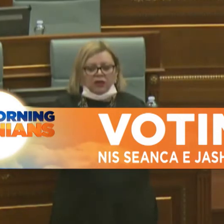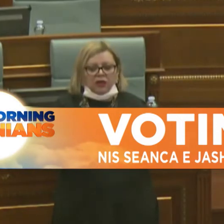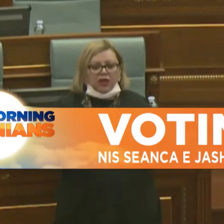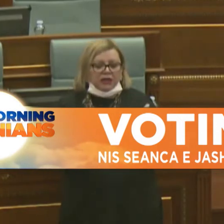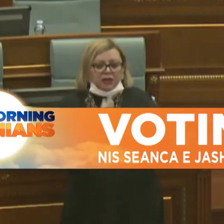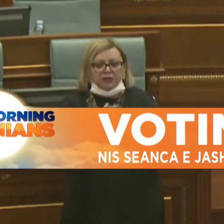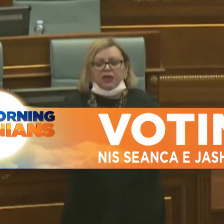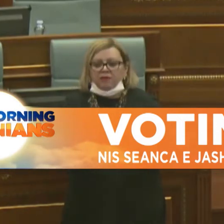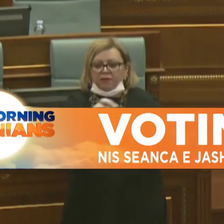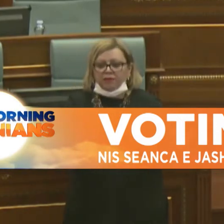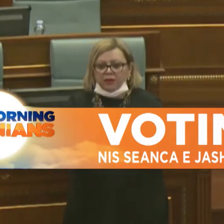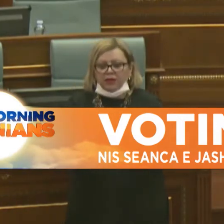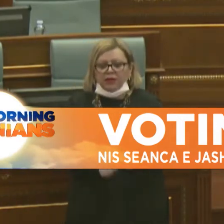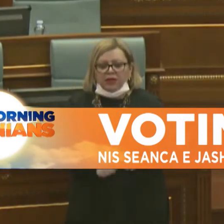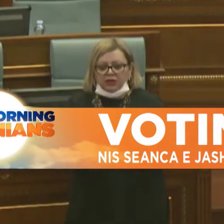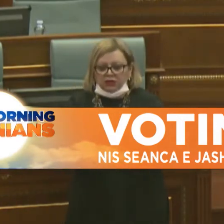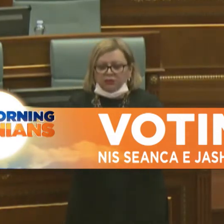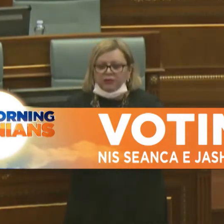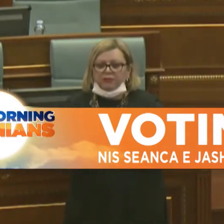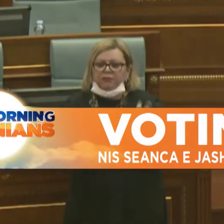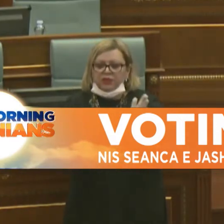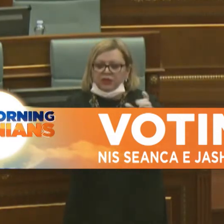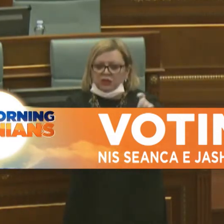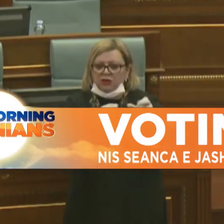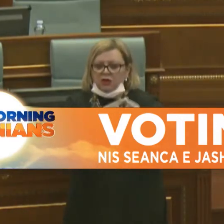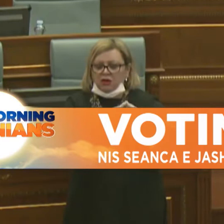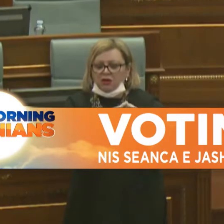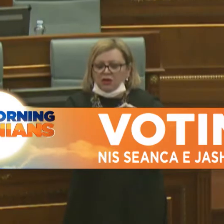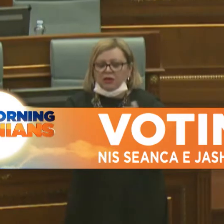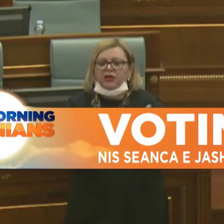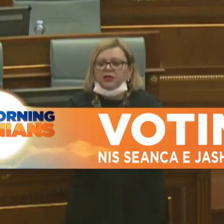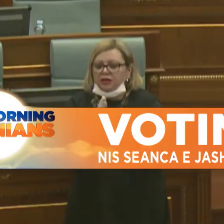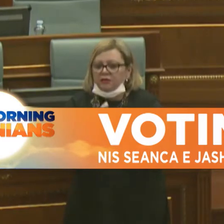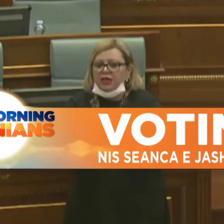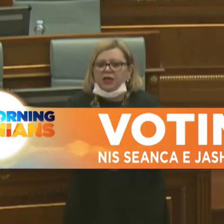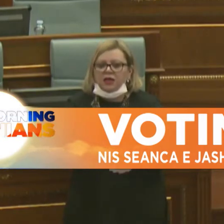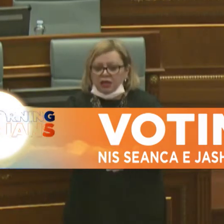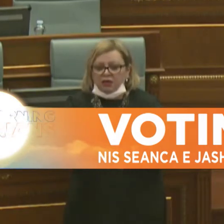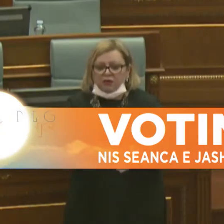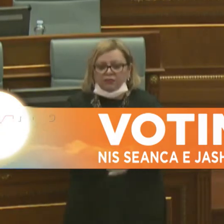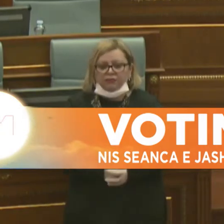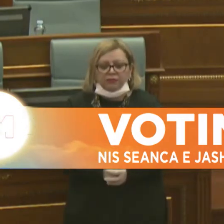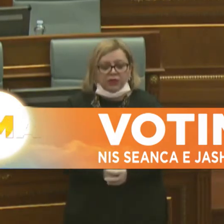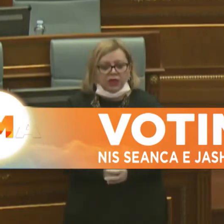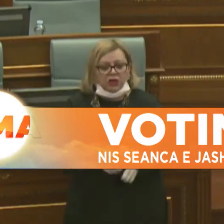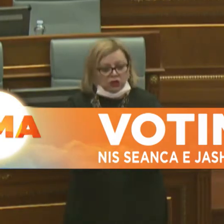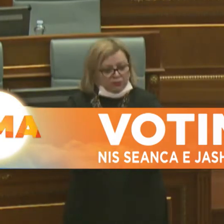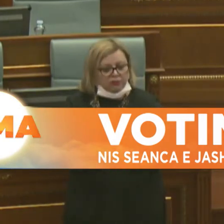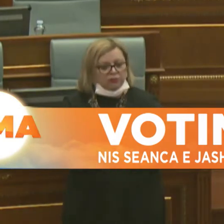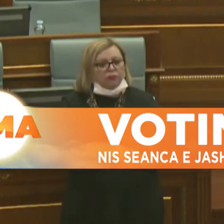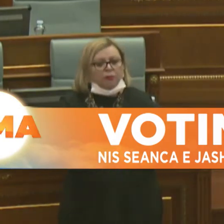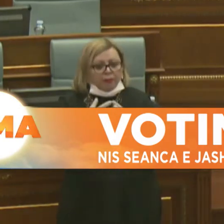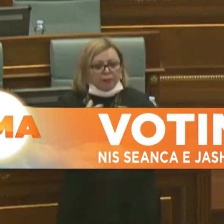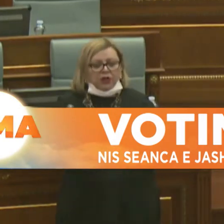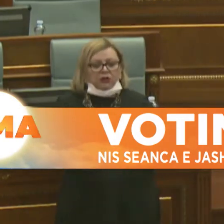integrimit evropian përmes zbatimit të mesazhit si dhe procesit të integrimeve euroatlantike, zbatimit plot të agjendës